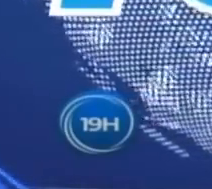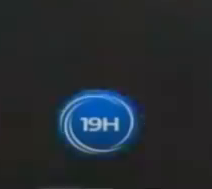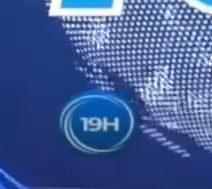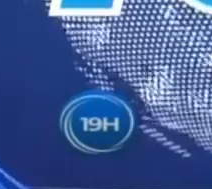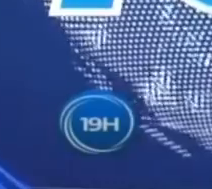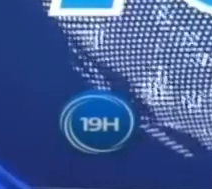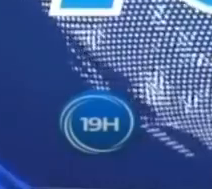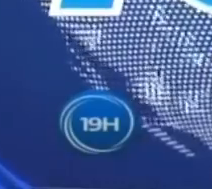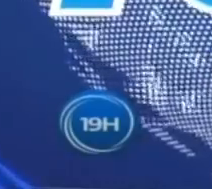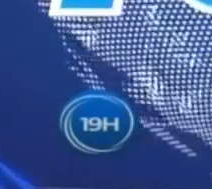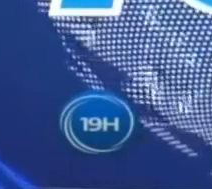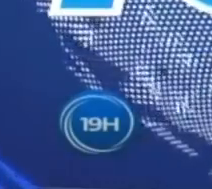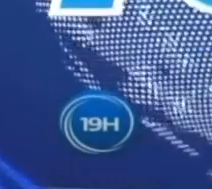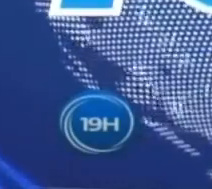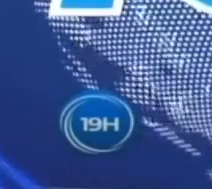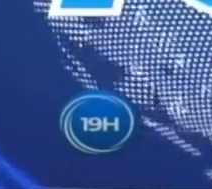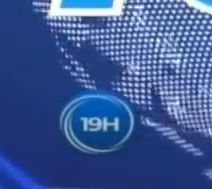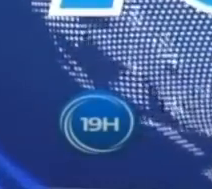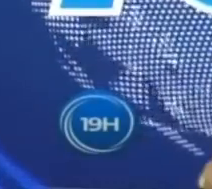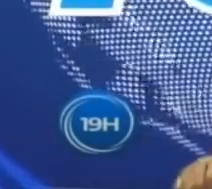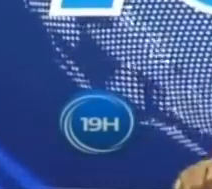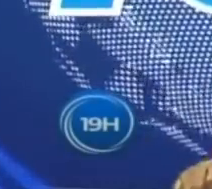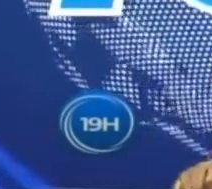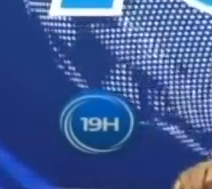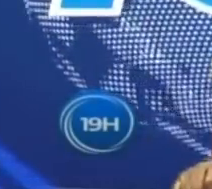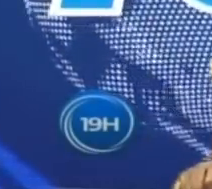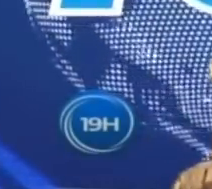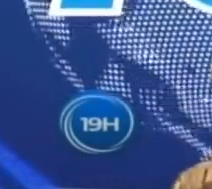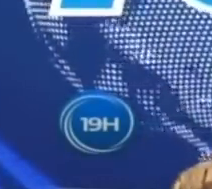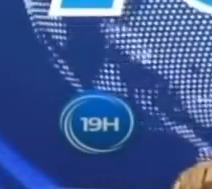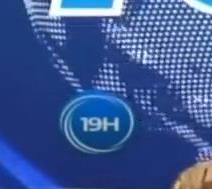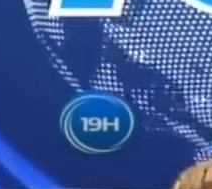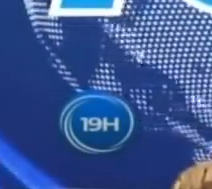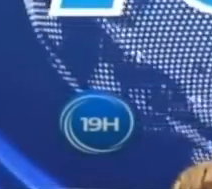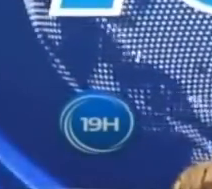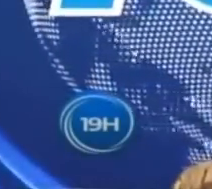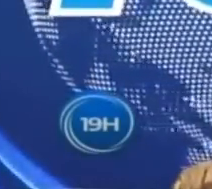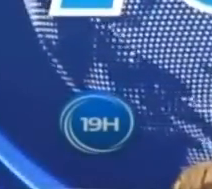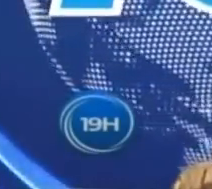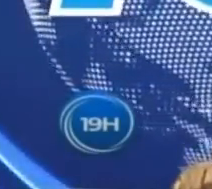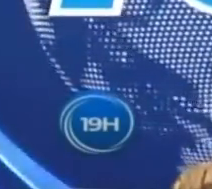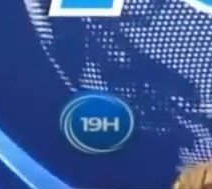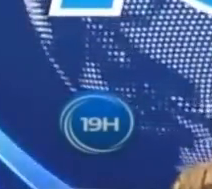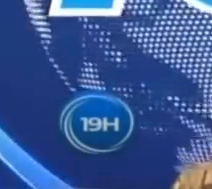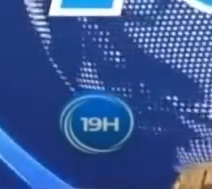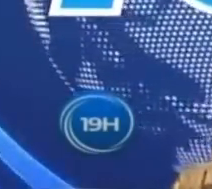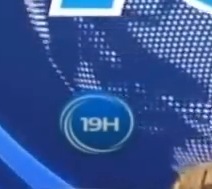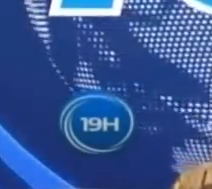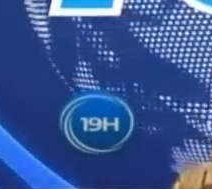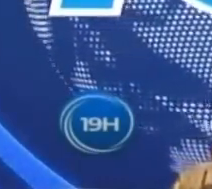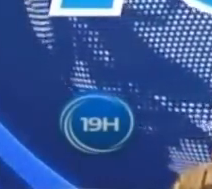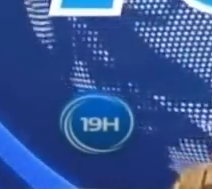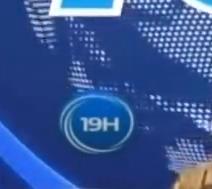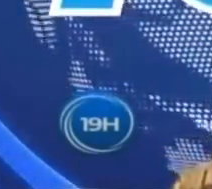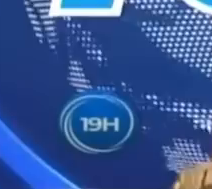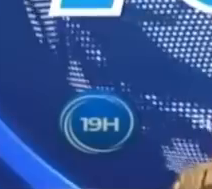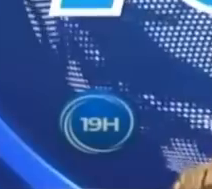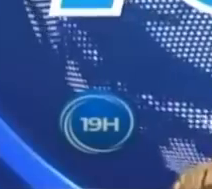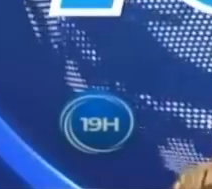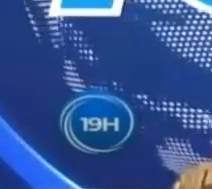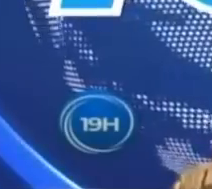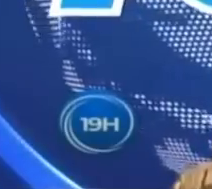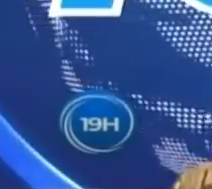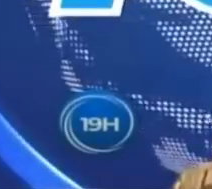partout ailleurs en République démocratique du Congo. Merci d'être avec nous sur la RTNC. Comme tout le vendredi, le chef